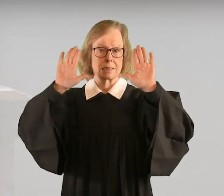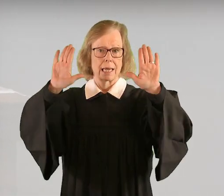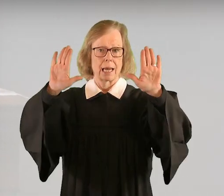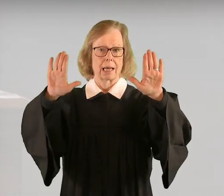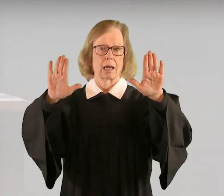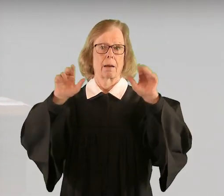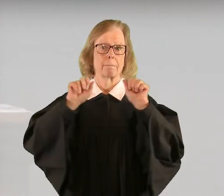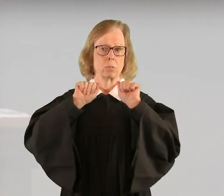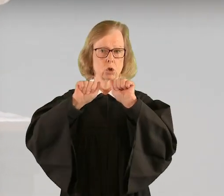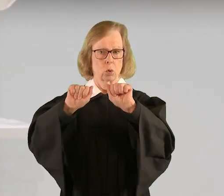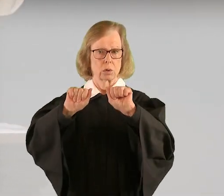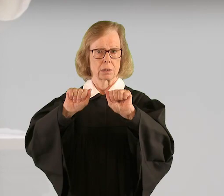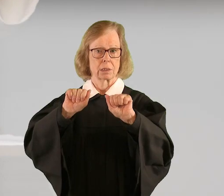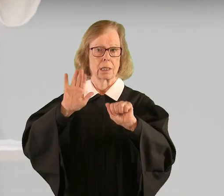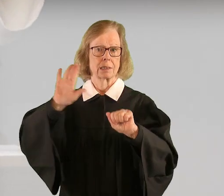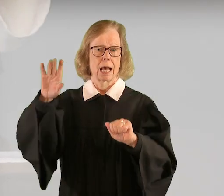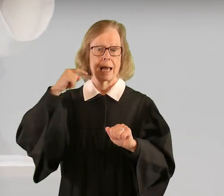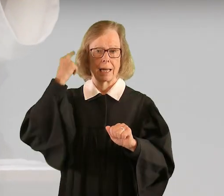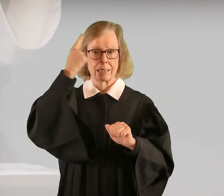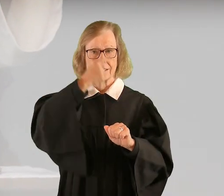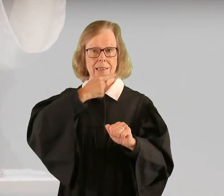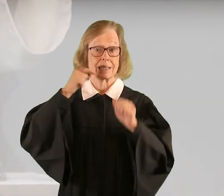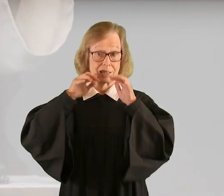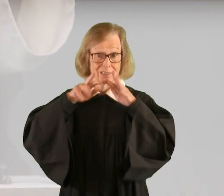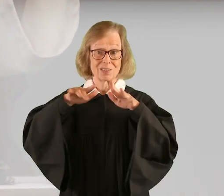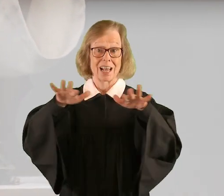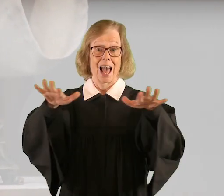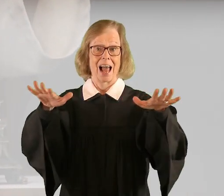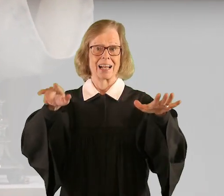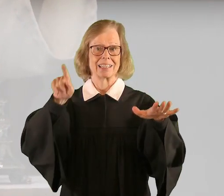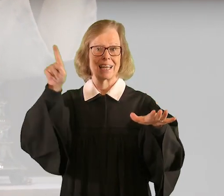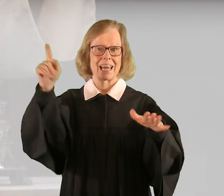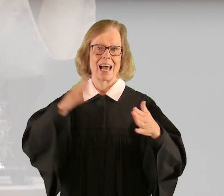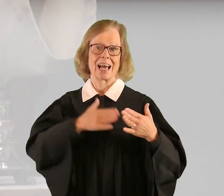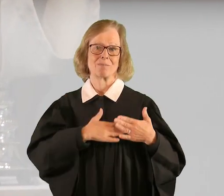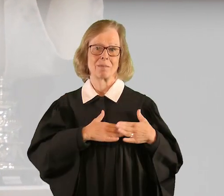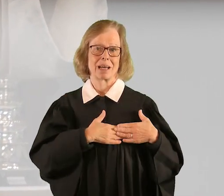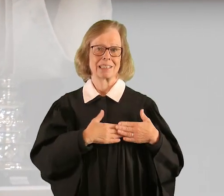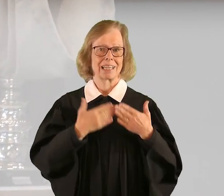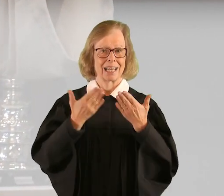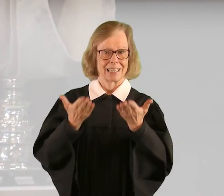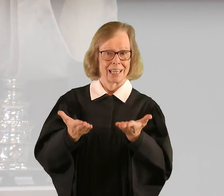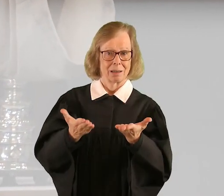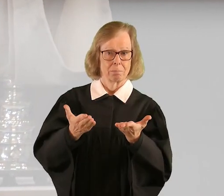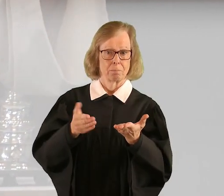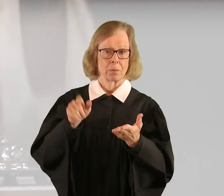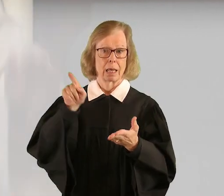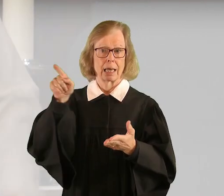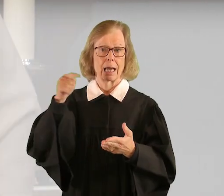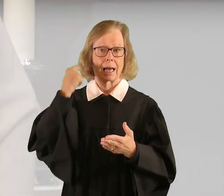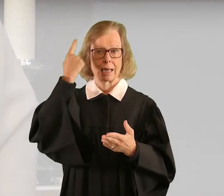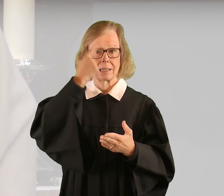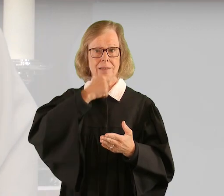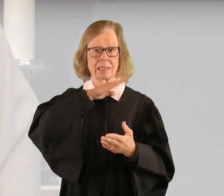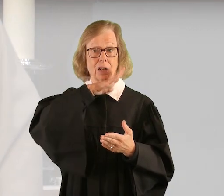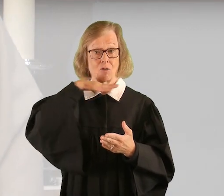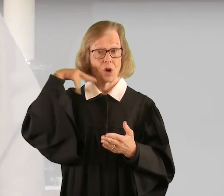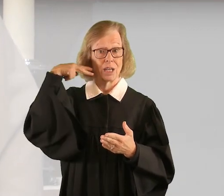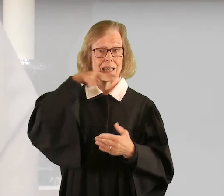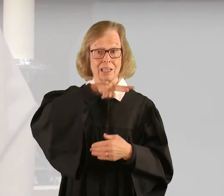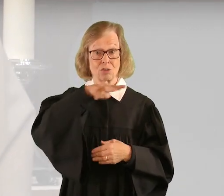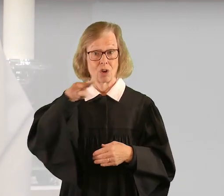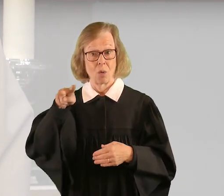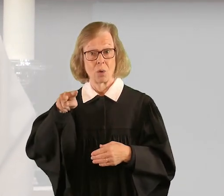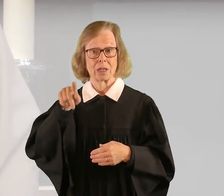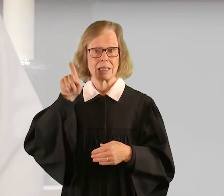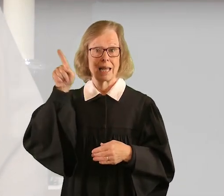dich. Er lasse leuchten sein Angesicht über dir, er sei dir gnädig. Gott erhebe sein Angesicht auf dich und schenke